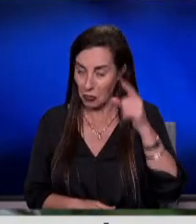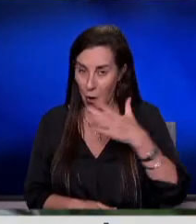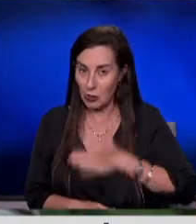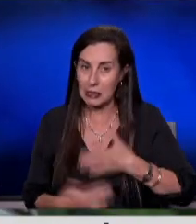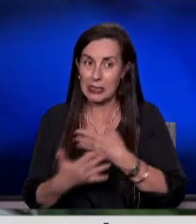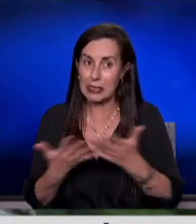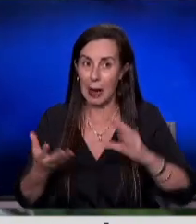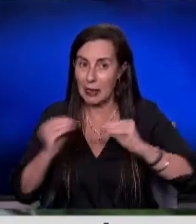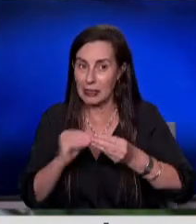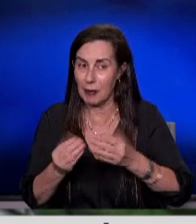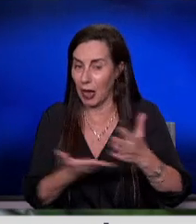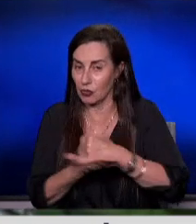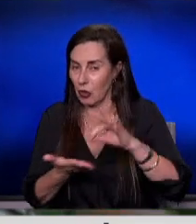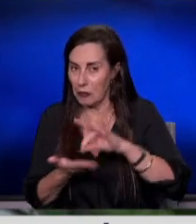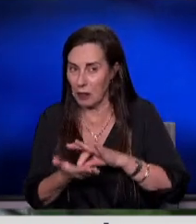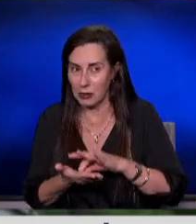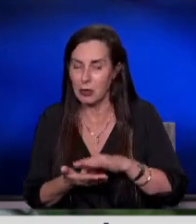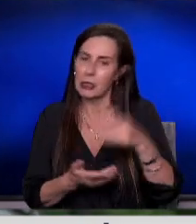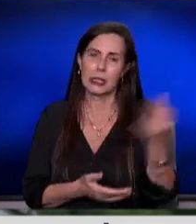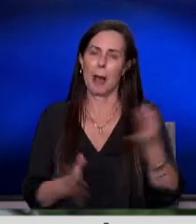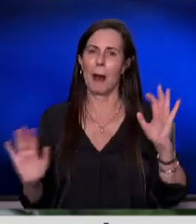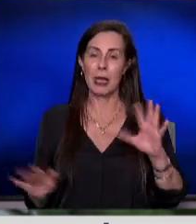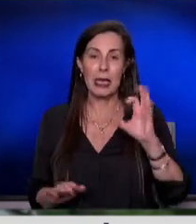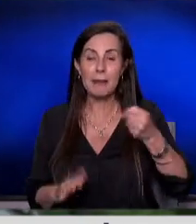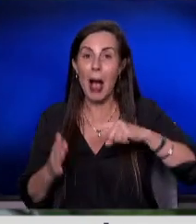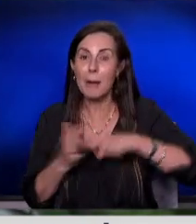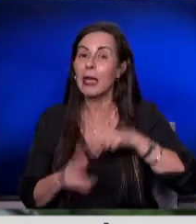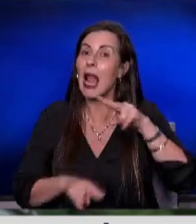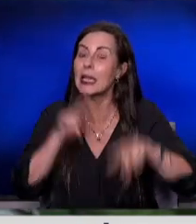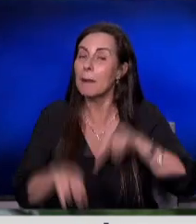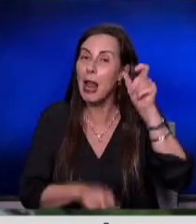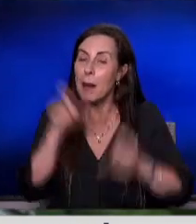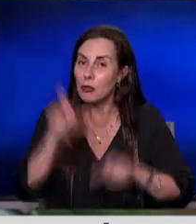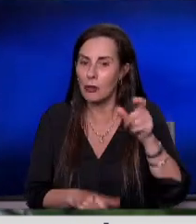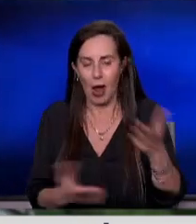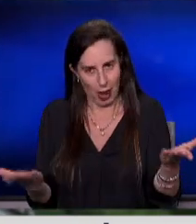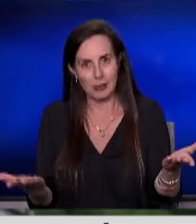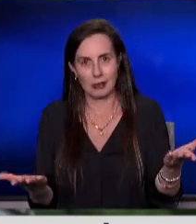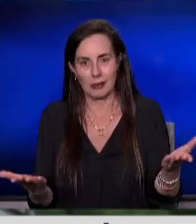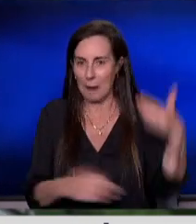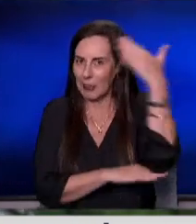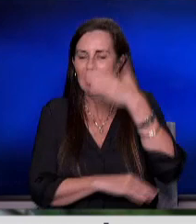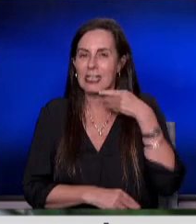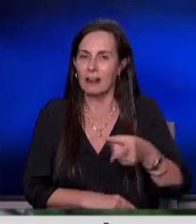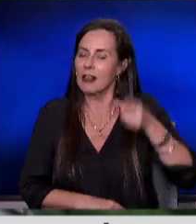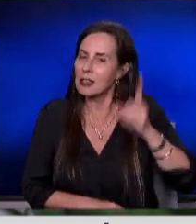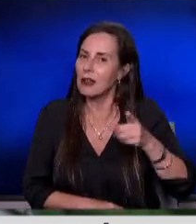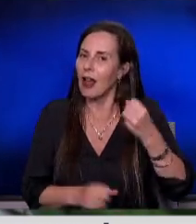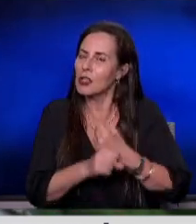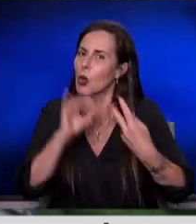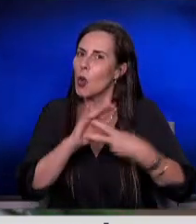סתם לצמצם את ההכנסות של מפעל הפיס, זה סבבה. אם המטרה היא לטפל באנשים, אז חבר'ה, מדינת ישראל צריכה לייצר